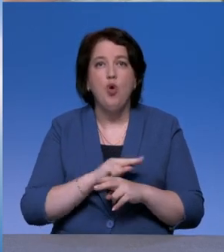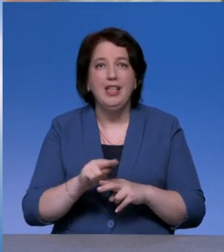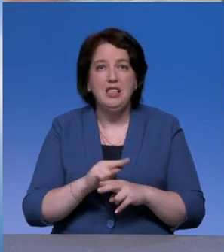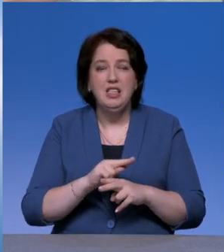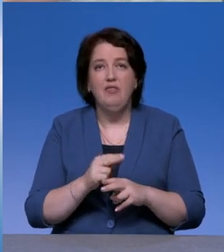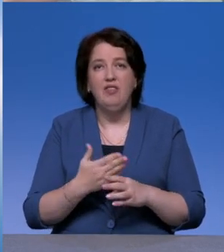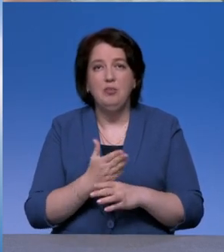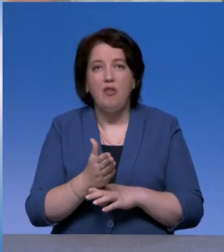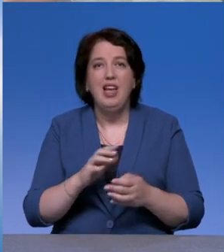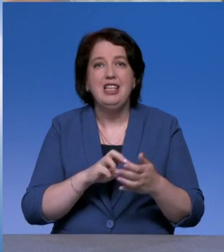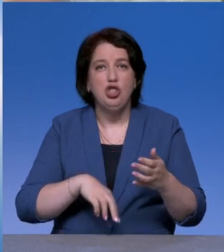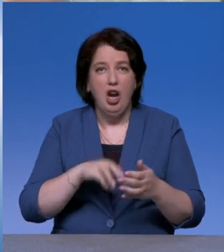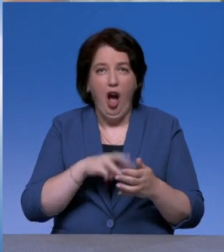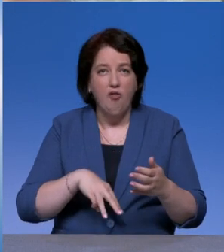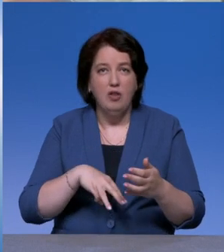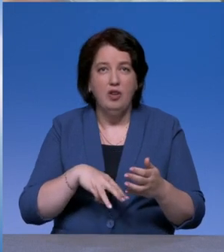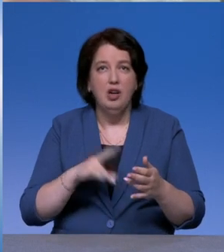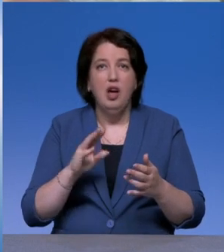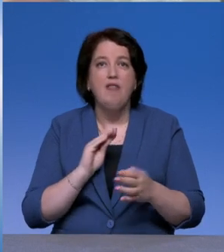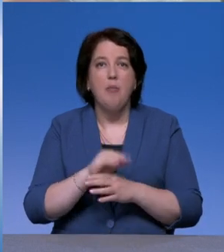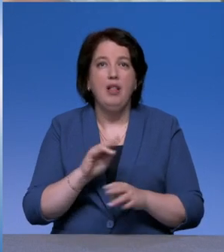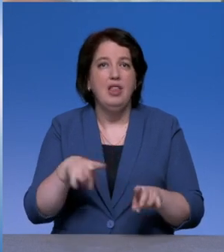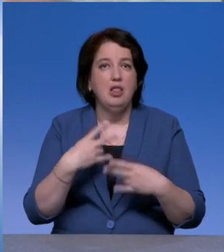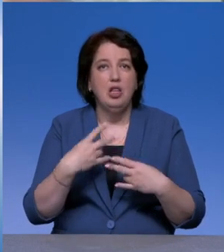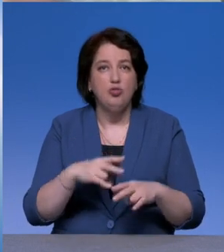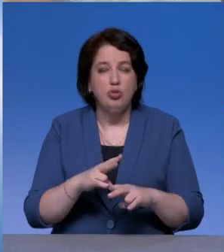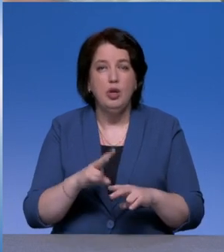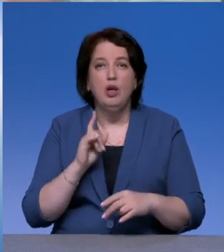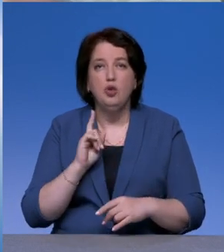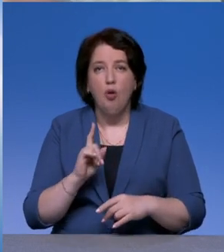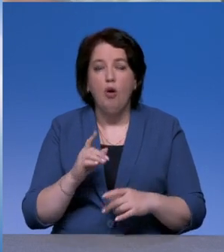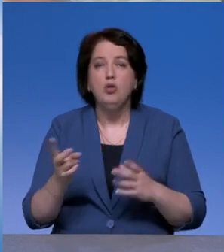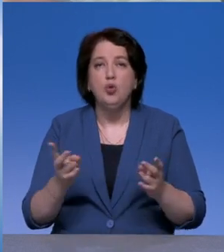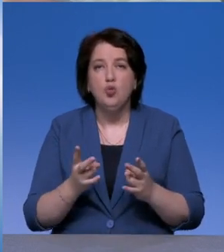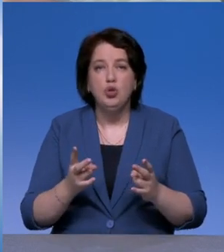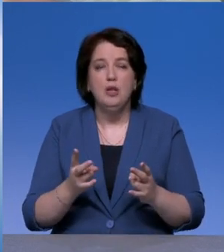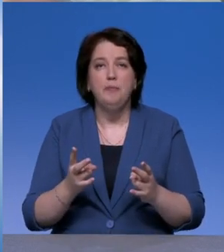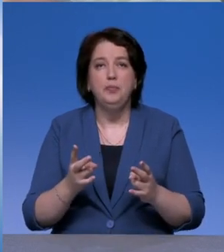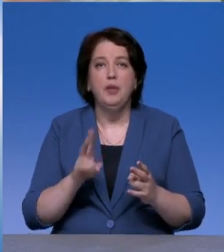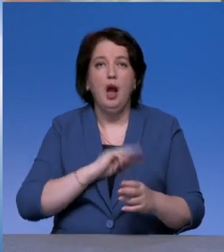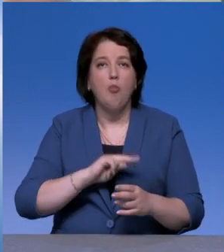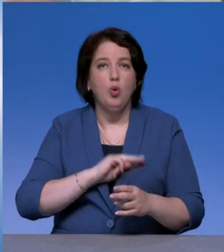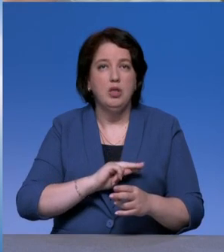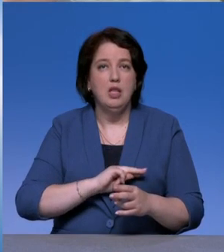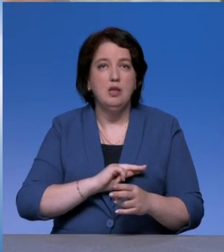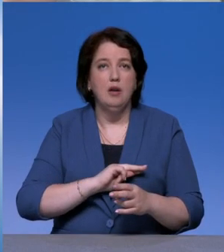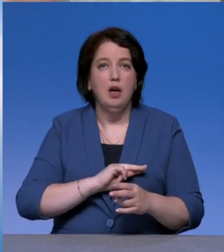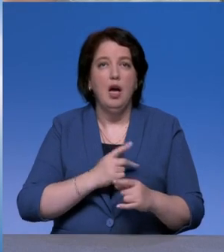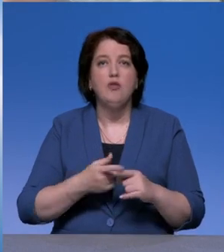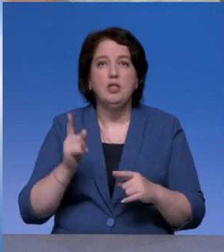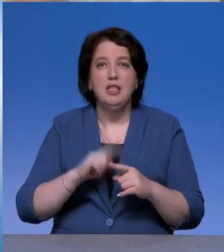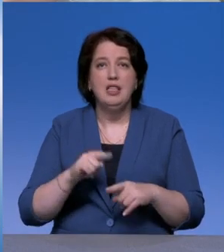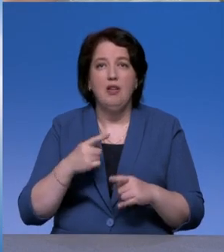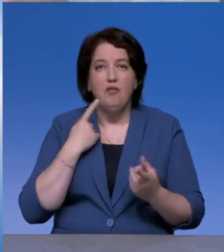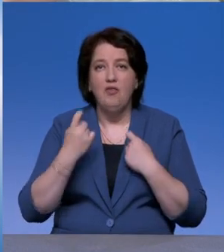штрафов вносить не стоит. Но стоит работать вот с этими данными, с